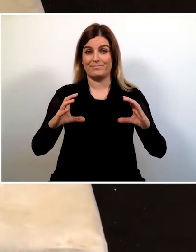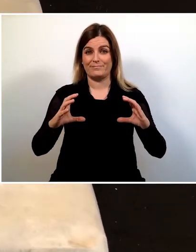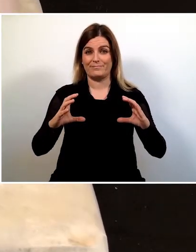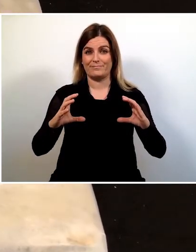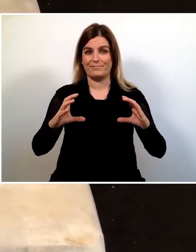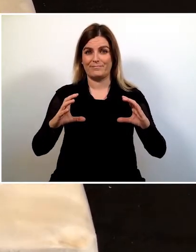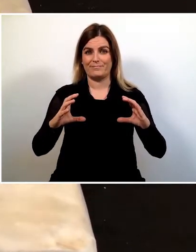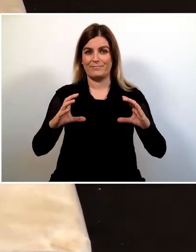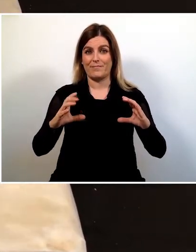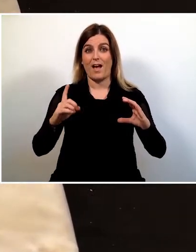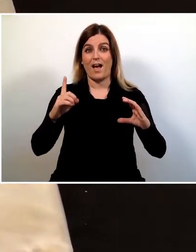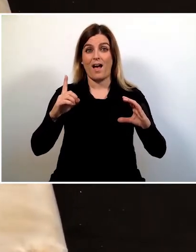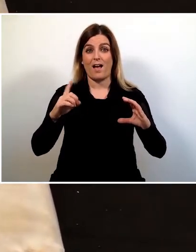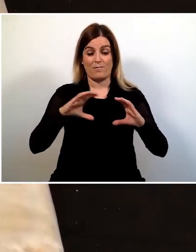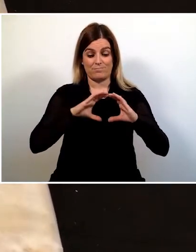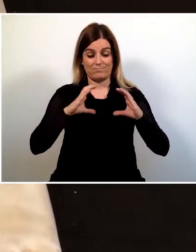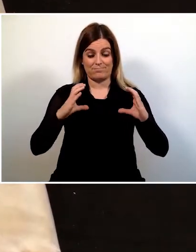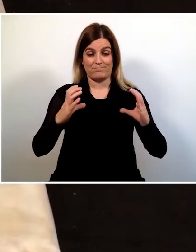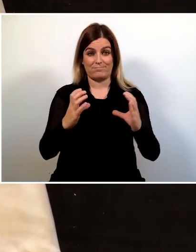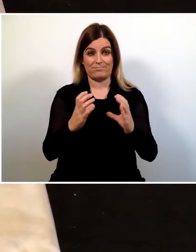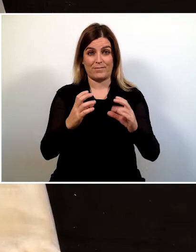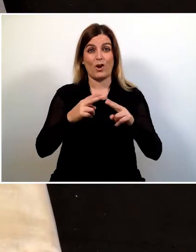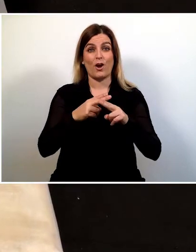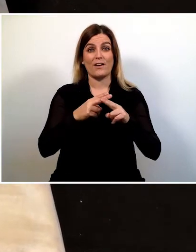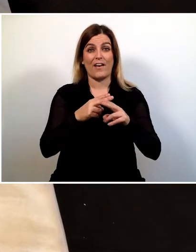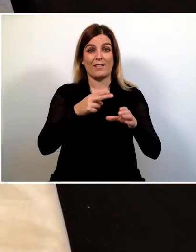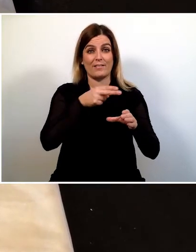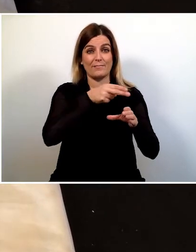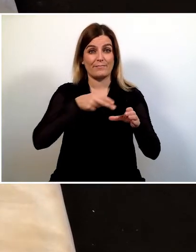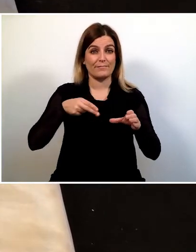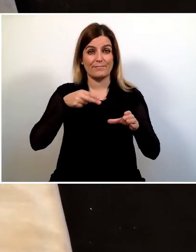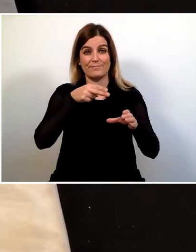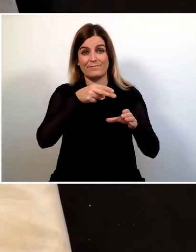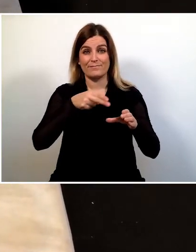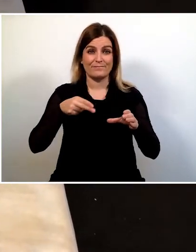I el que farem serà fer uns talls,